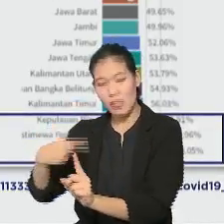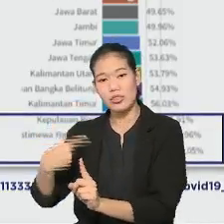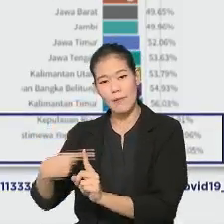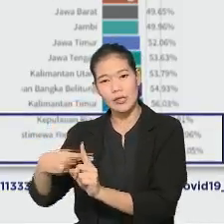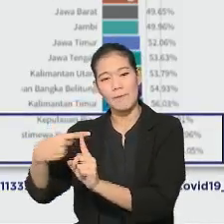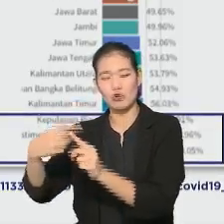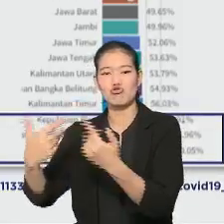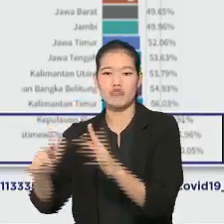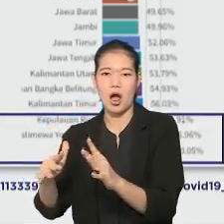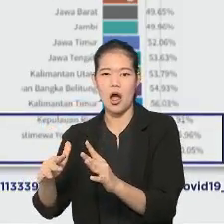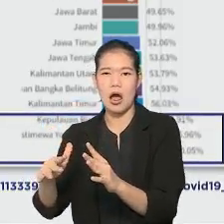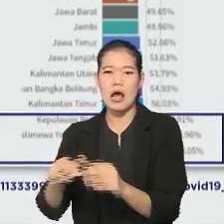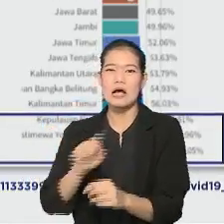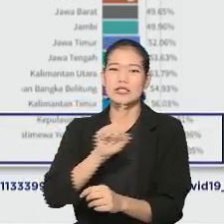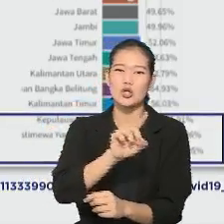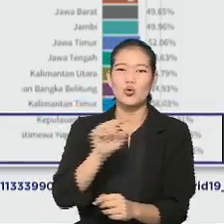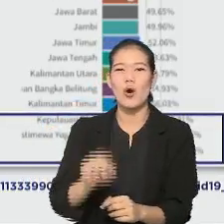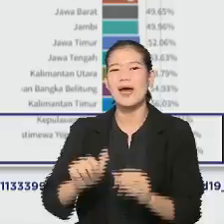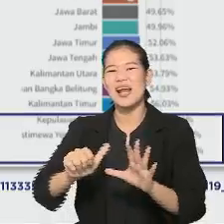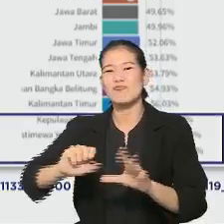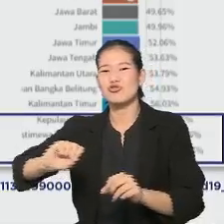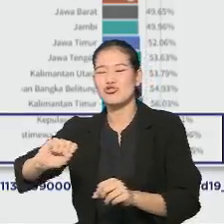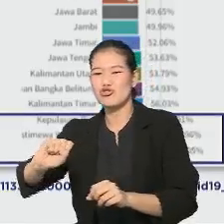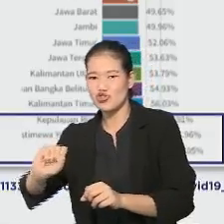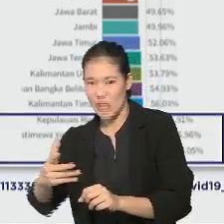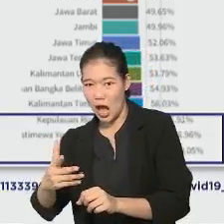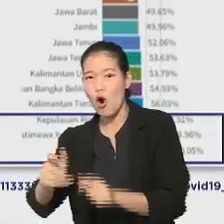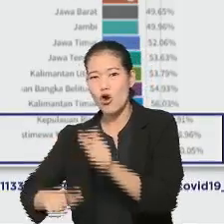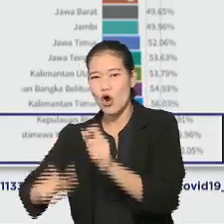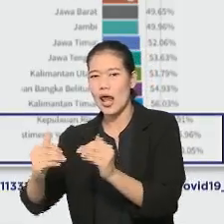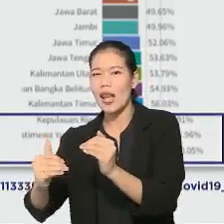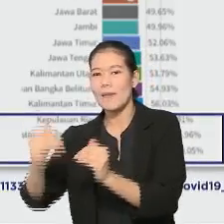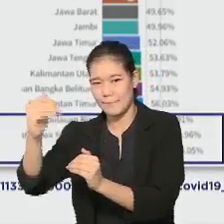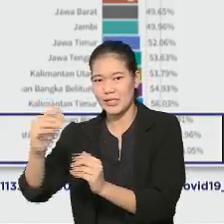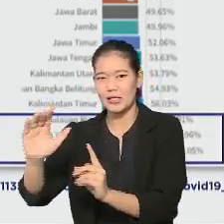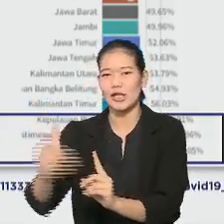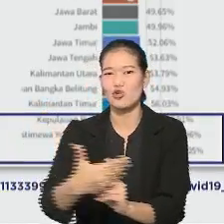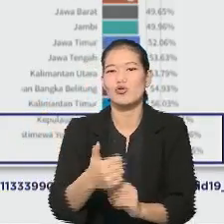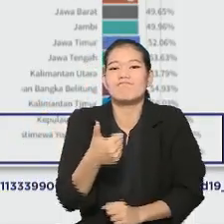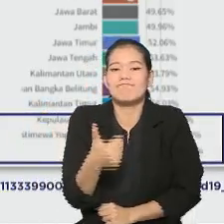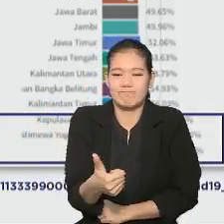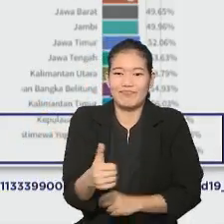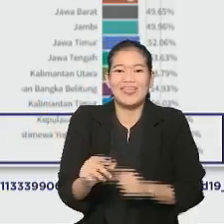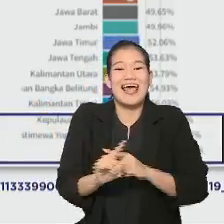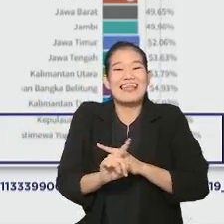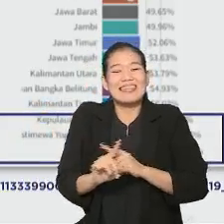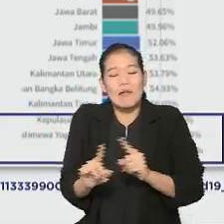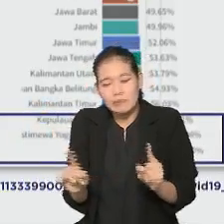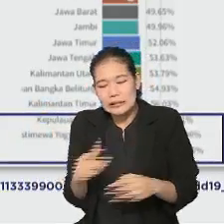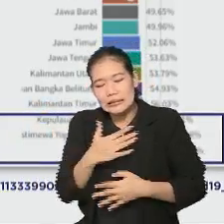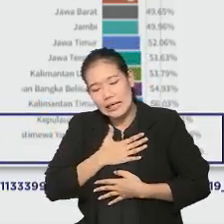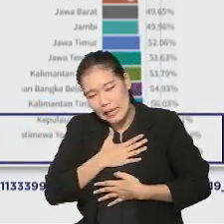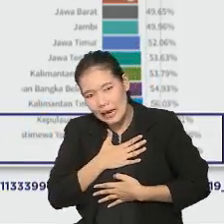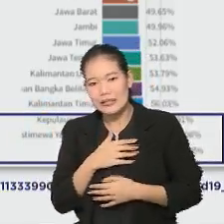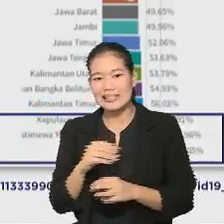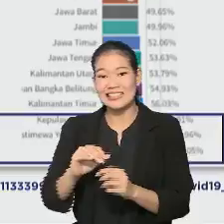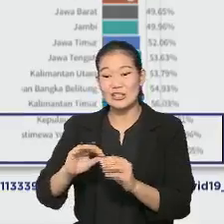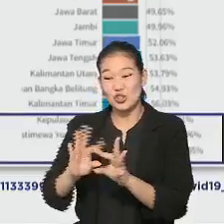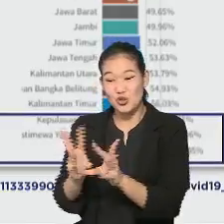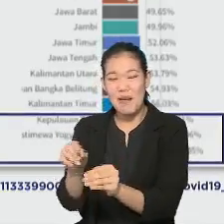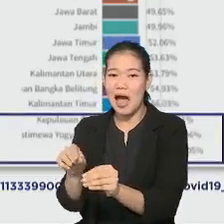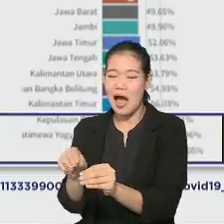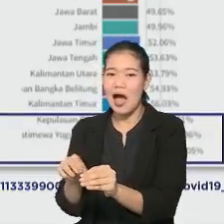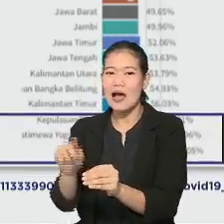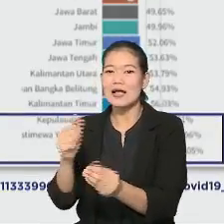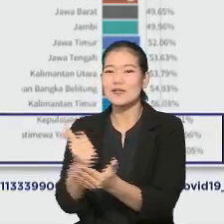hingga lebih dari 1,6 juta orang per minggu ini. Namun sayangnya, jumlah ini